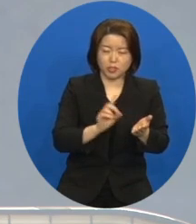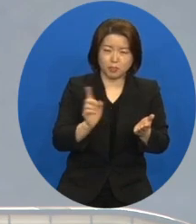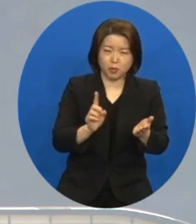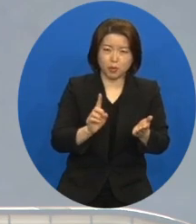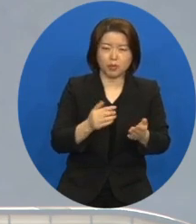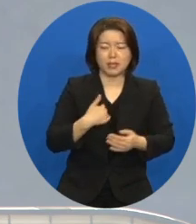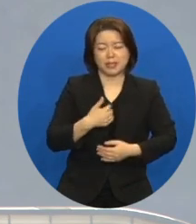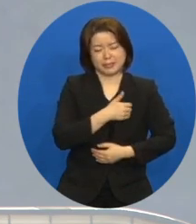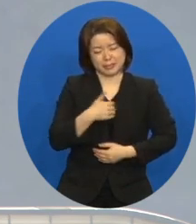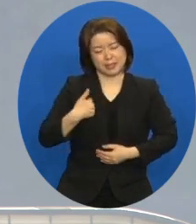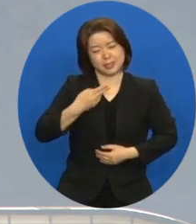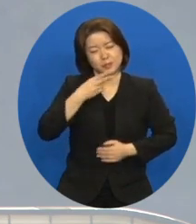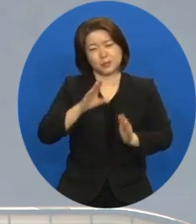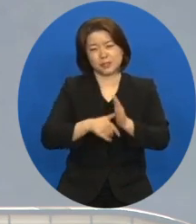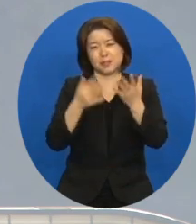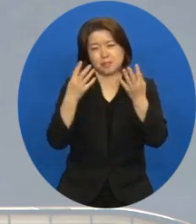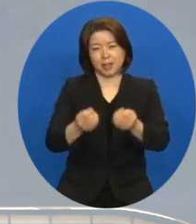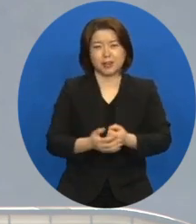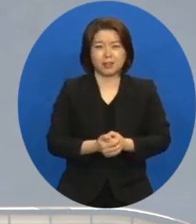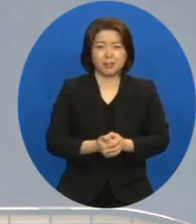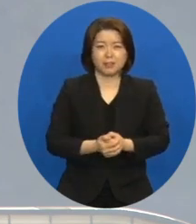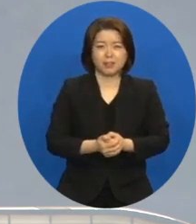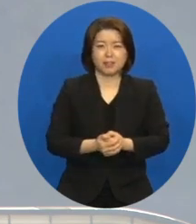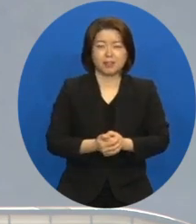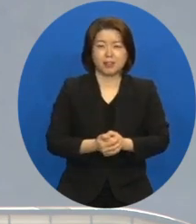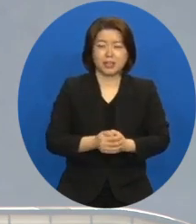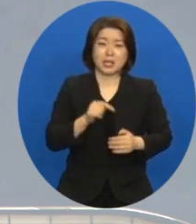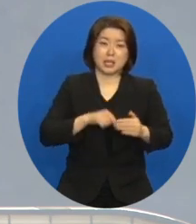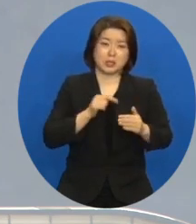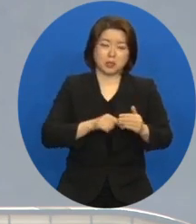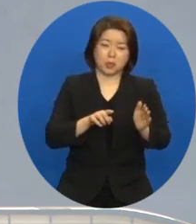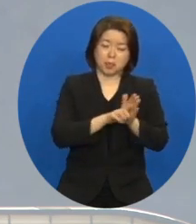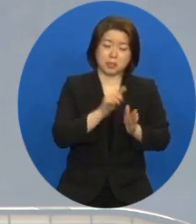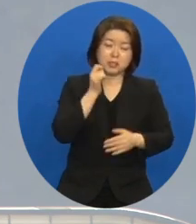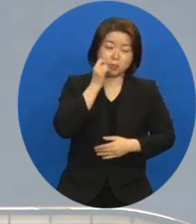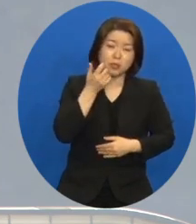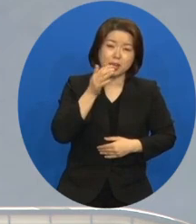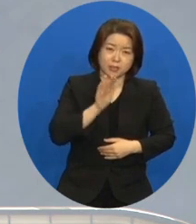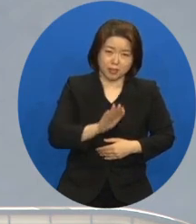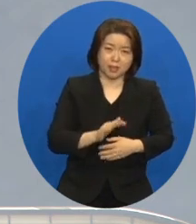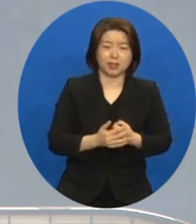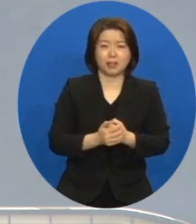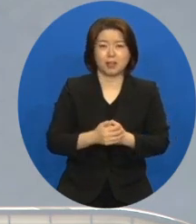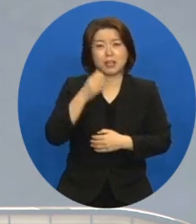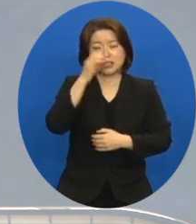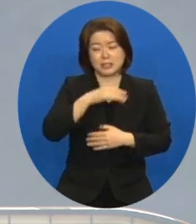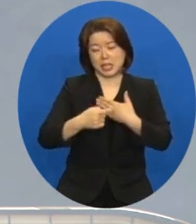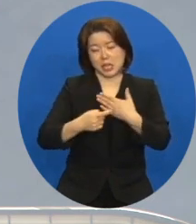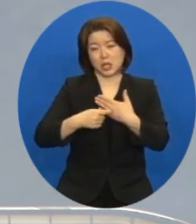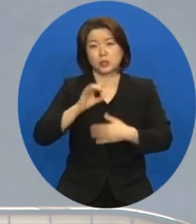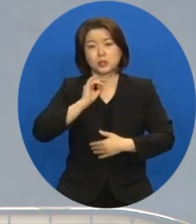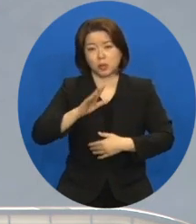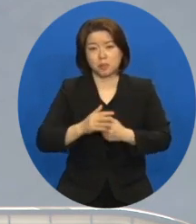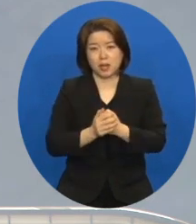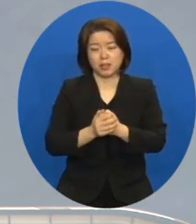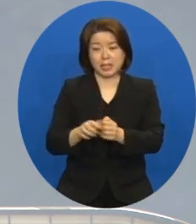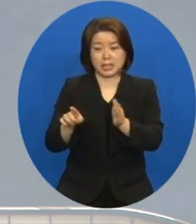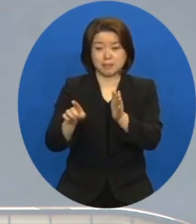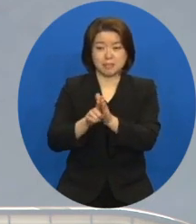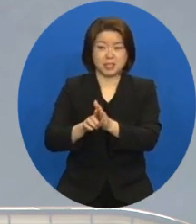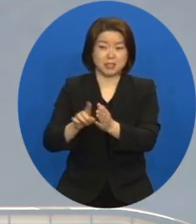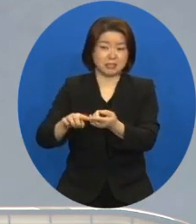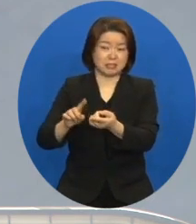많습니다. 여러분, 속으로는 믿지 못하면서도 그냥 겉으로만 믿는